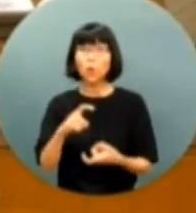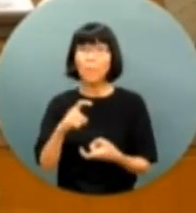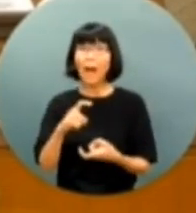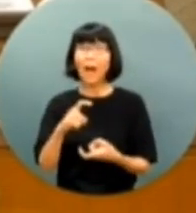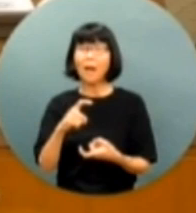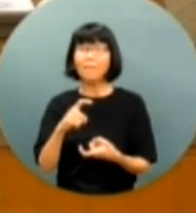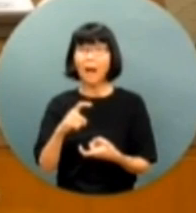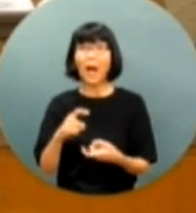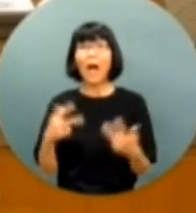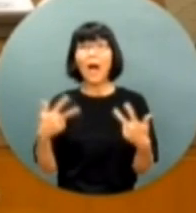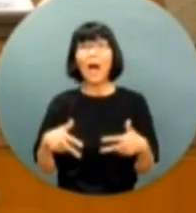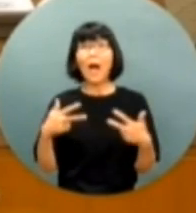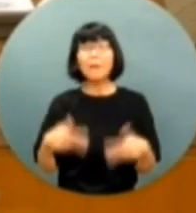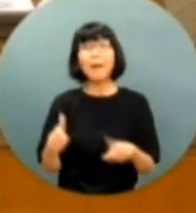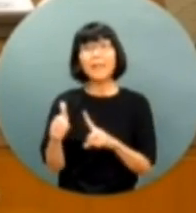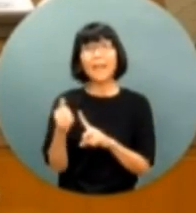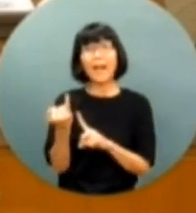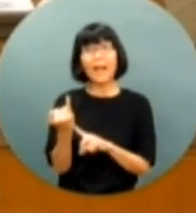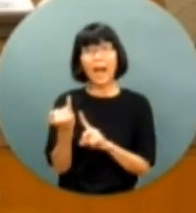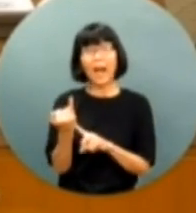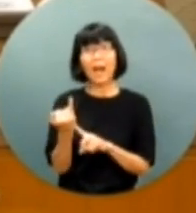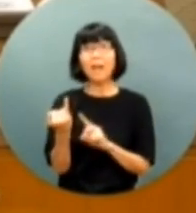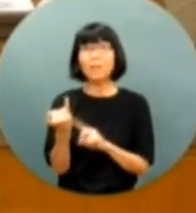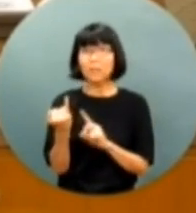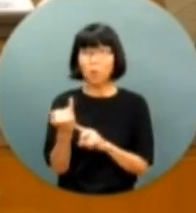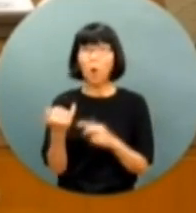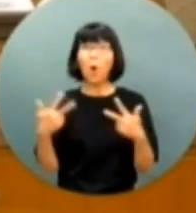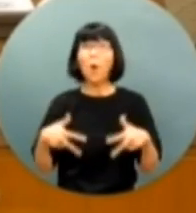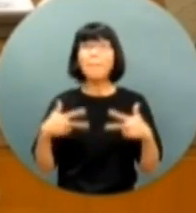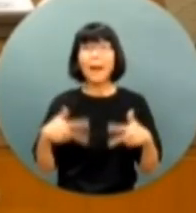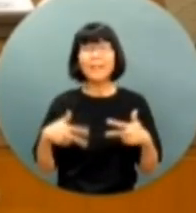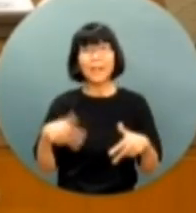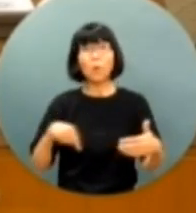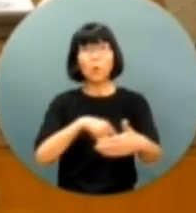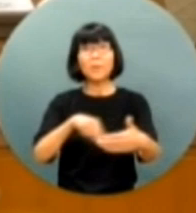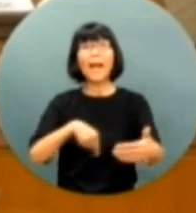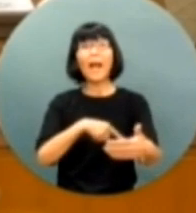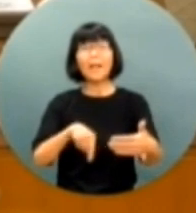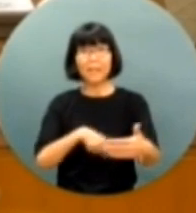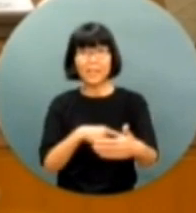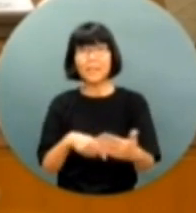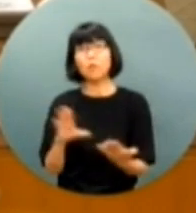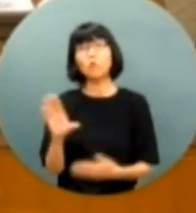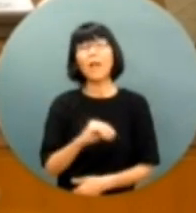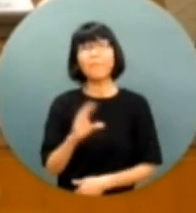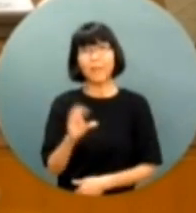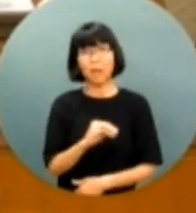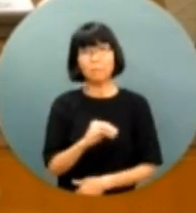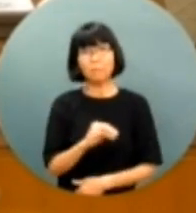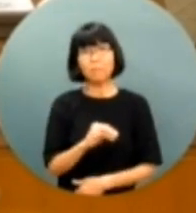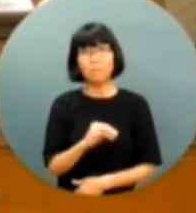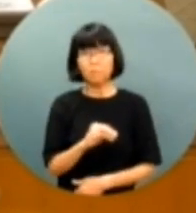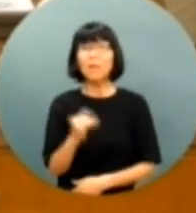家庵野萌子さん、彼女はシン・ゴジラ・エヴァンゲリオンなどの庵野秀明さんの奥様であります。彼女のエッセイが初め